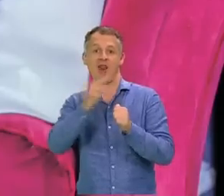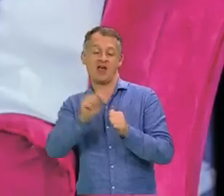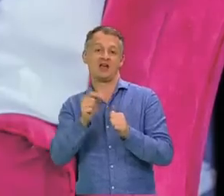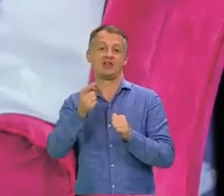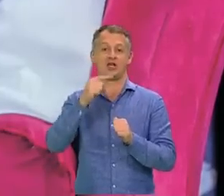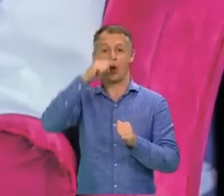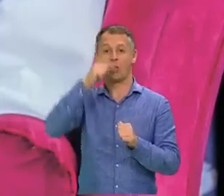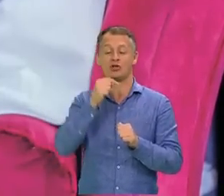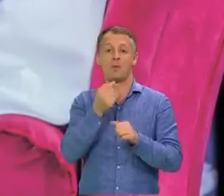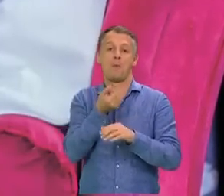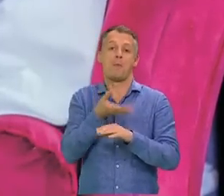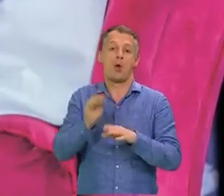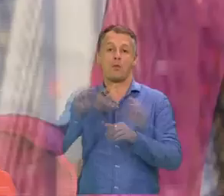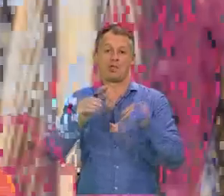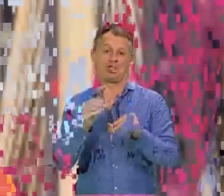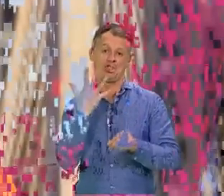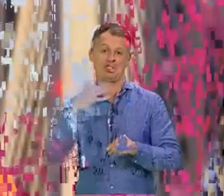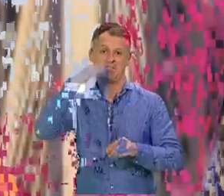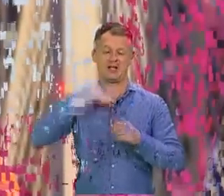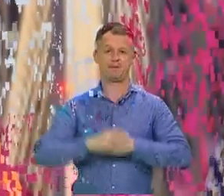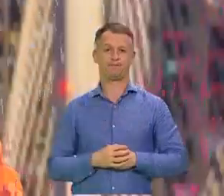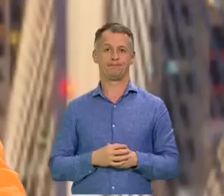din oraș mai mult de 5 zile.